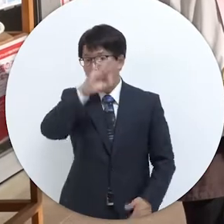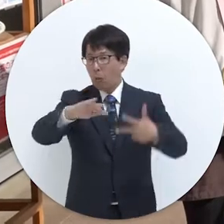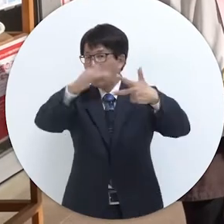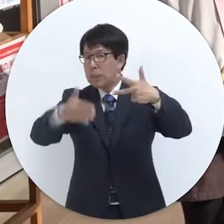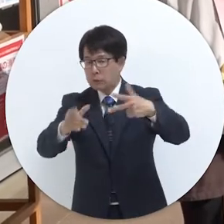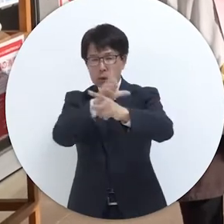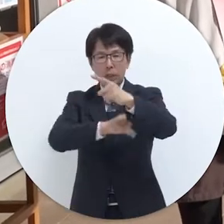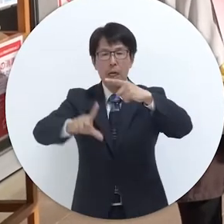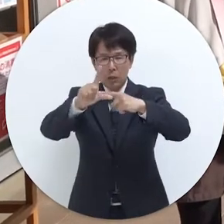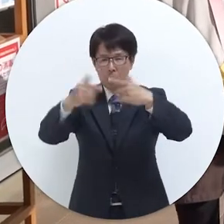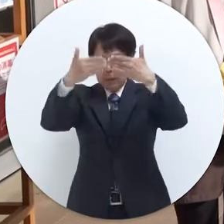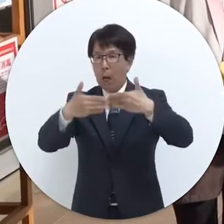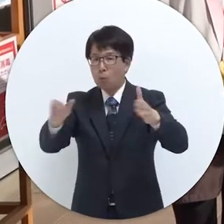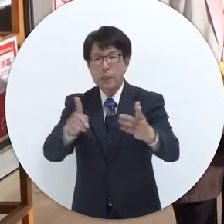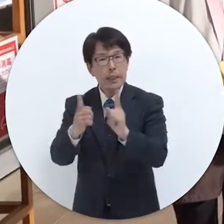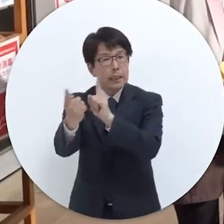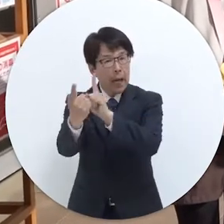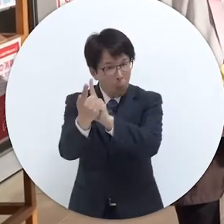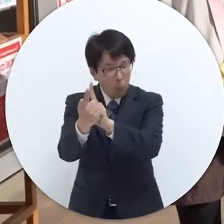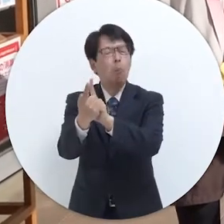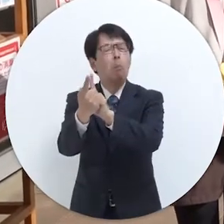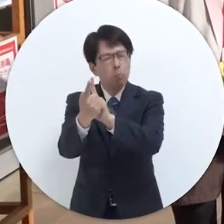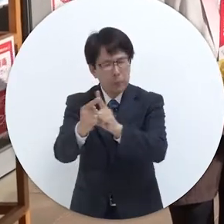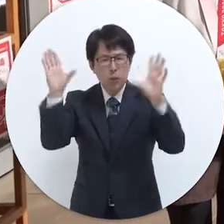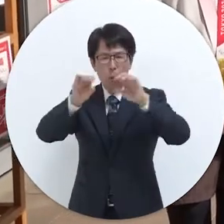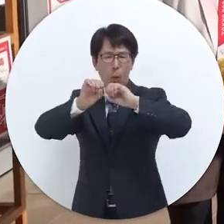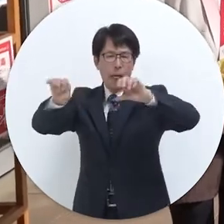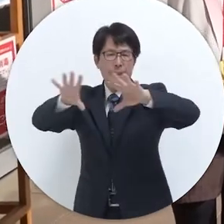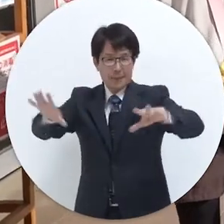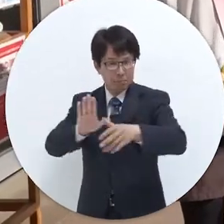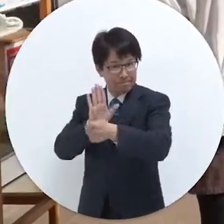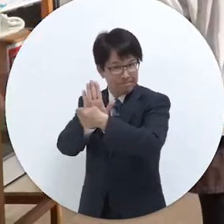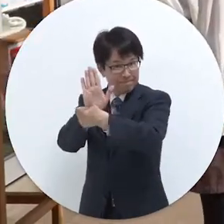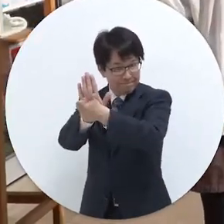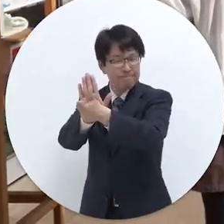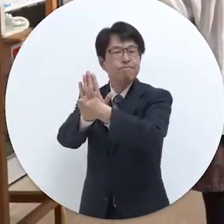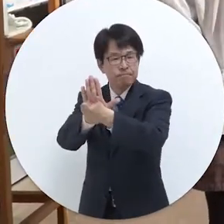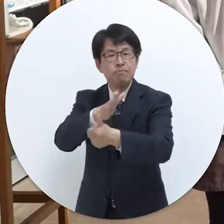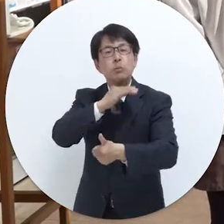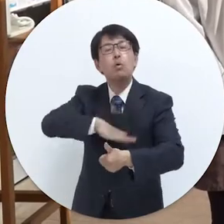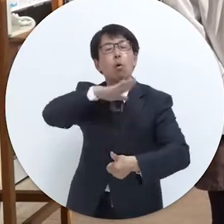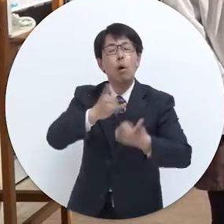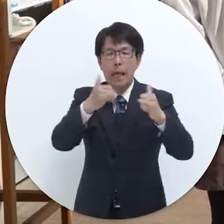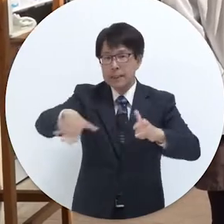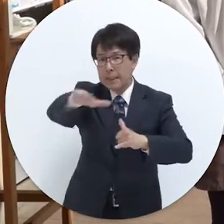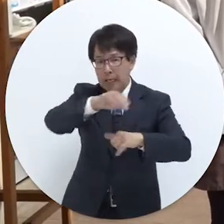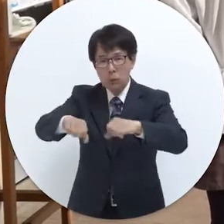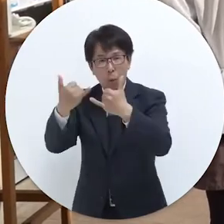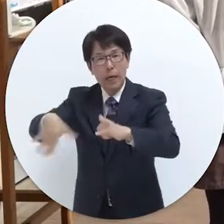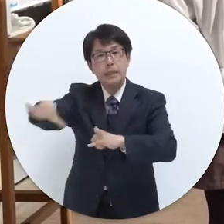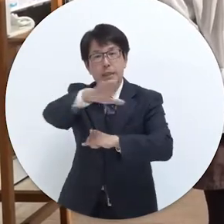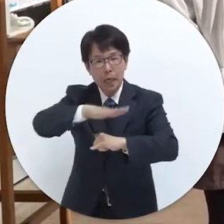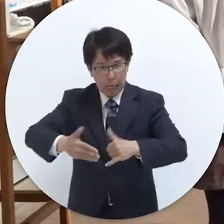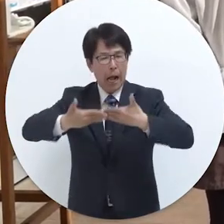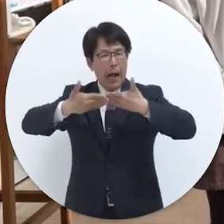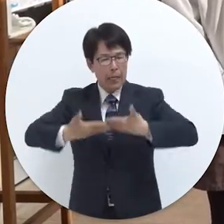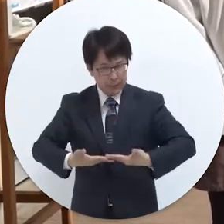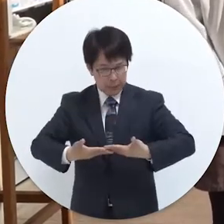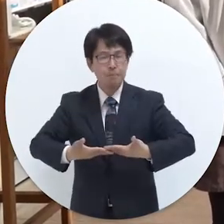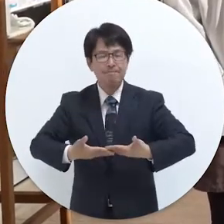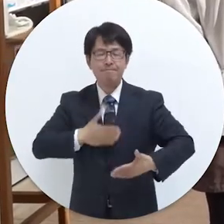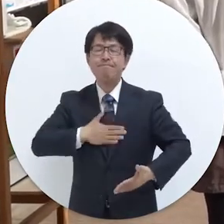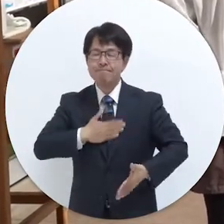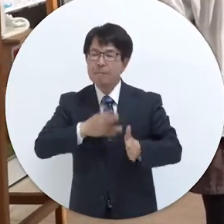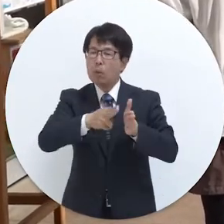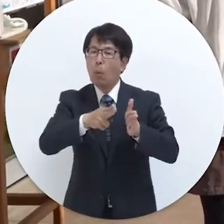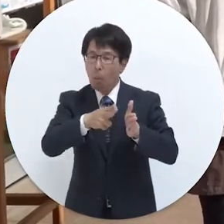さらなるバリアフリー対応とその情報発信を支援して、高齢者や障害者がより安全で快適な旅行をする